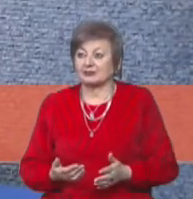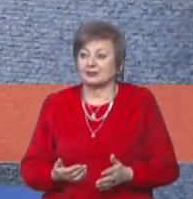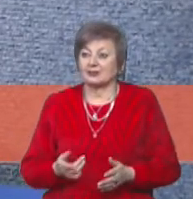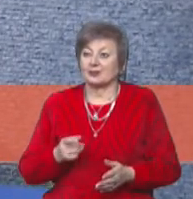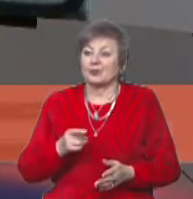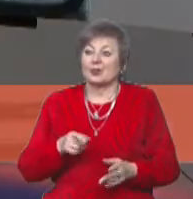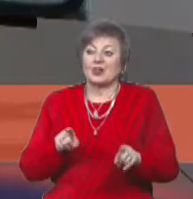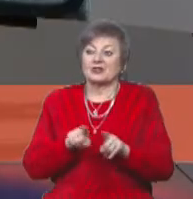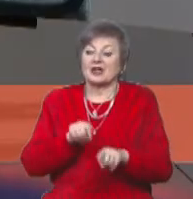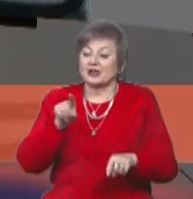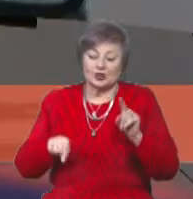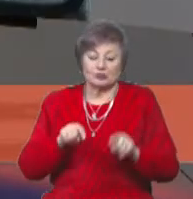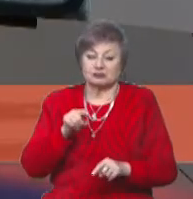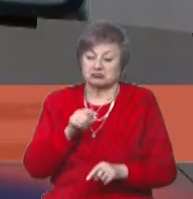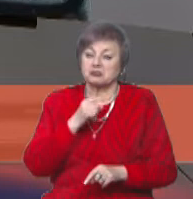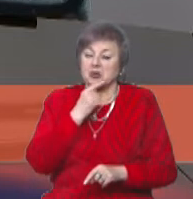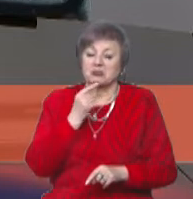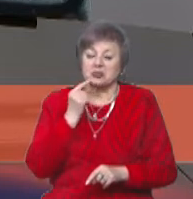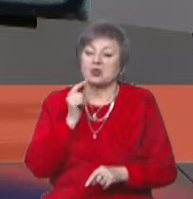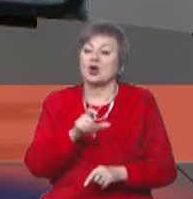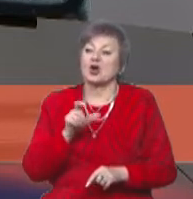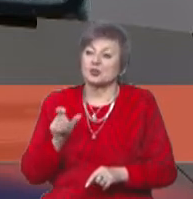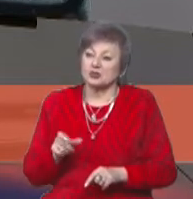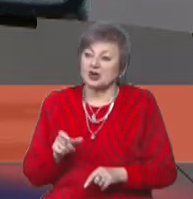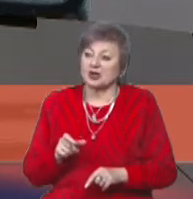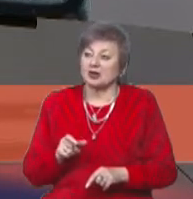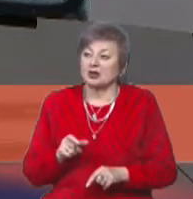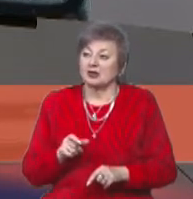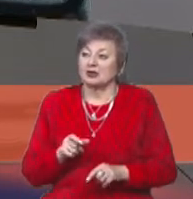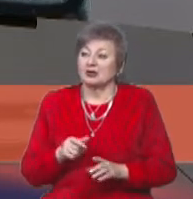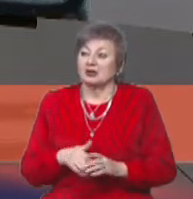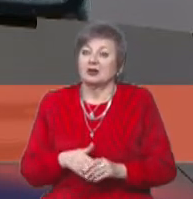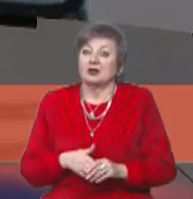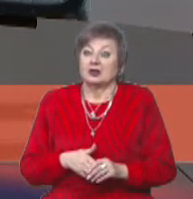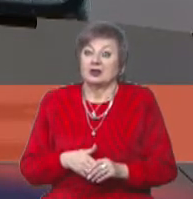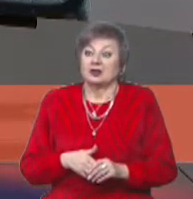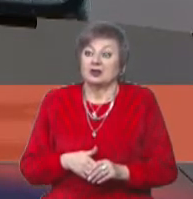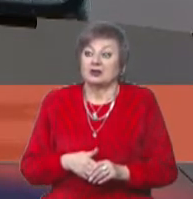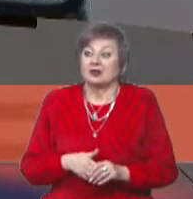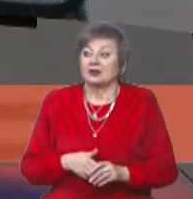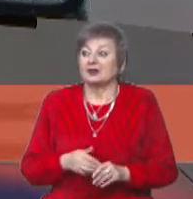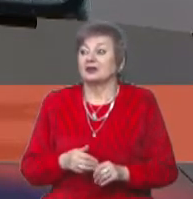цілодобово. Таких людей багато. Не просто цілодобово, я так розумію, що максимум 4 години вдається поспати, все